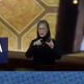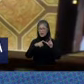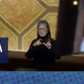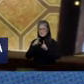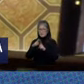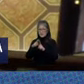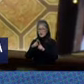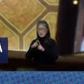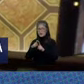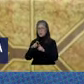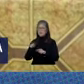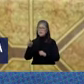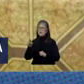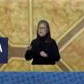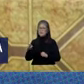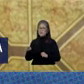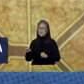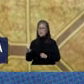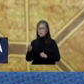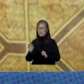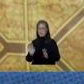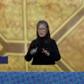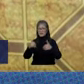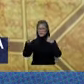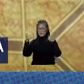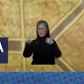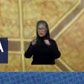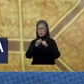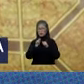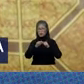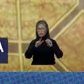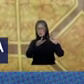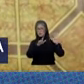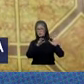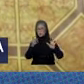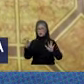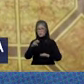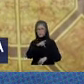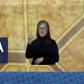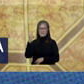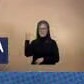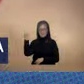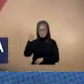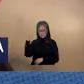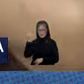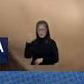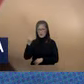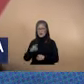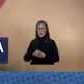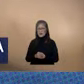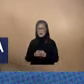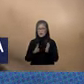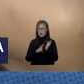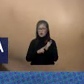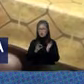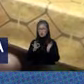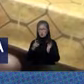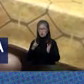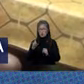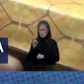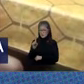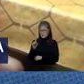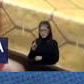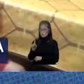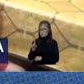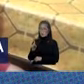Amarasi Selatan Kupang ini berhasil mengalahkan 7.000 peserta lainnya dari seluruh dunia. Nono menjadi satu-satunya siswa asal Indonesia